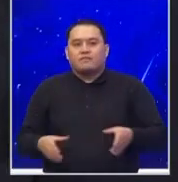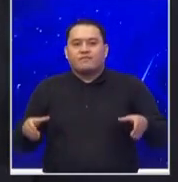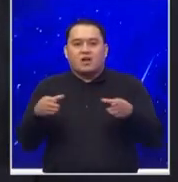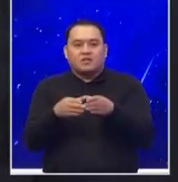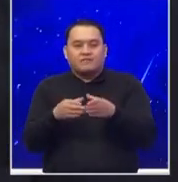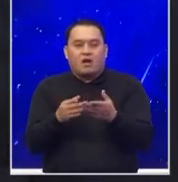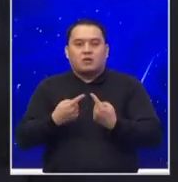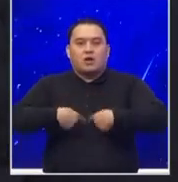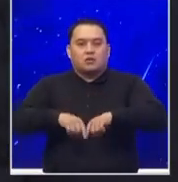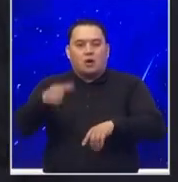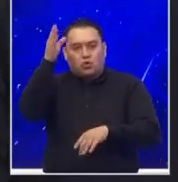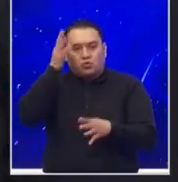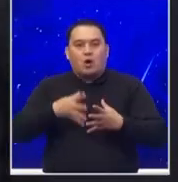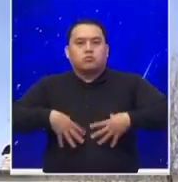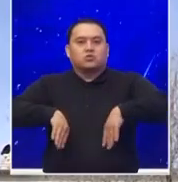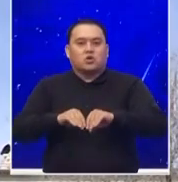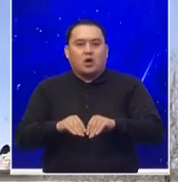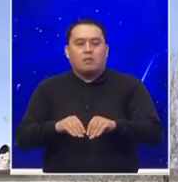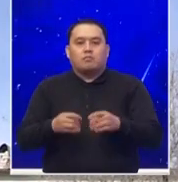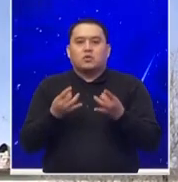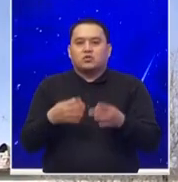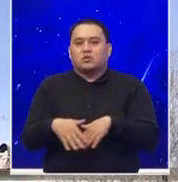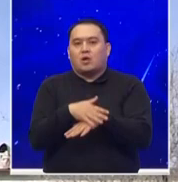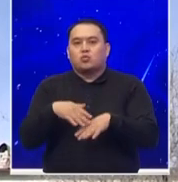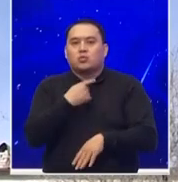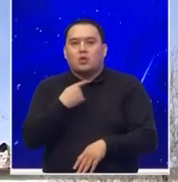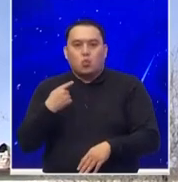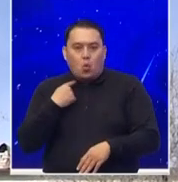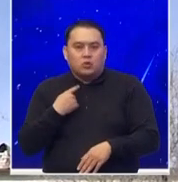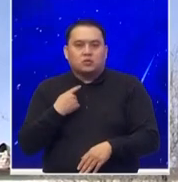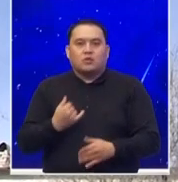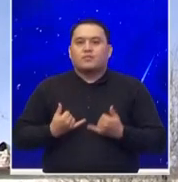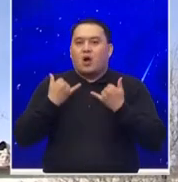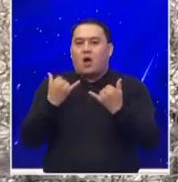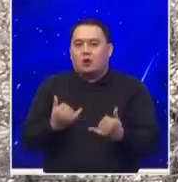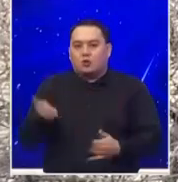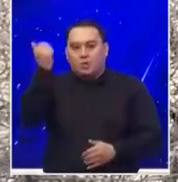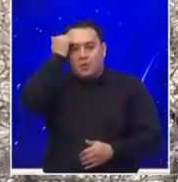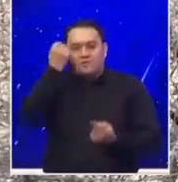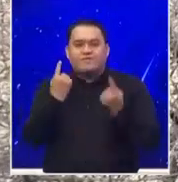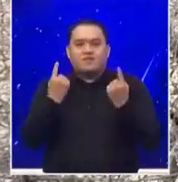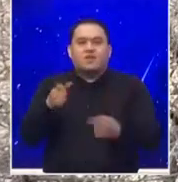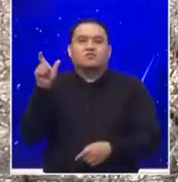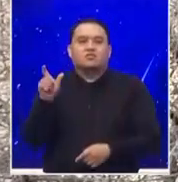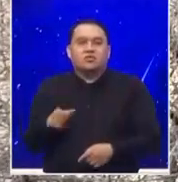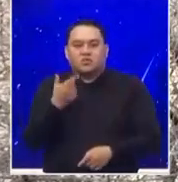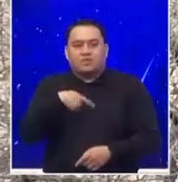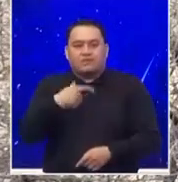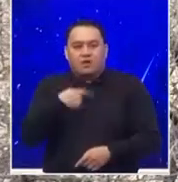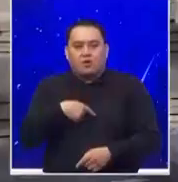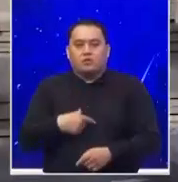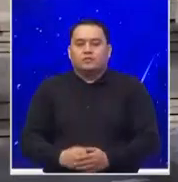ветеранских организаций и научной общественности, но и простые талдыкурганцы. Все те, кто с почтением относится к памяти выдающегося человека своей